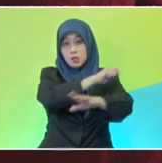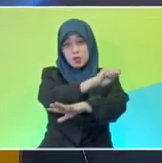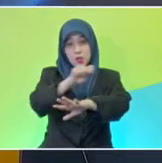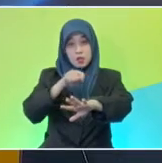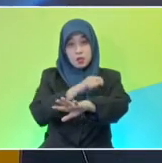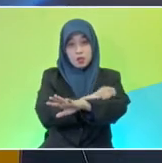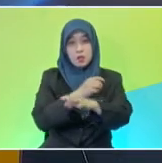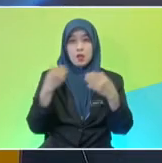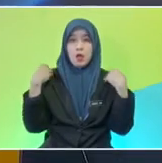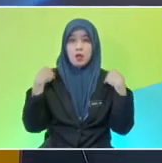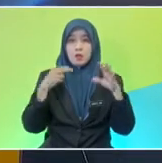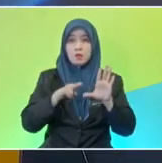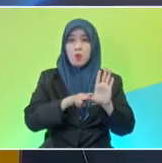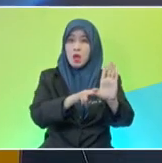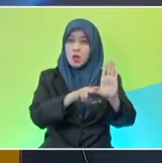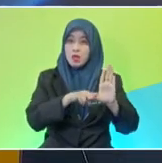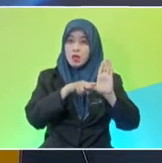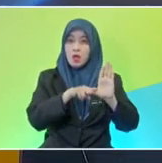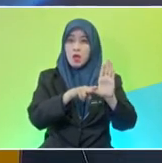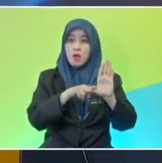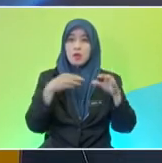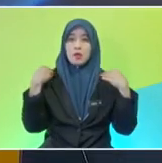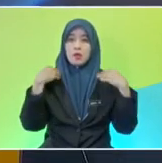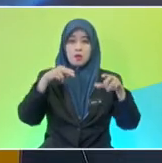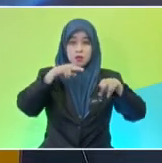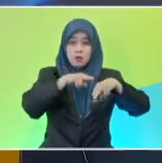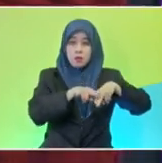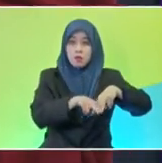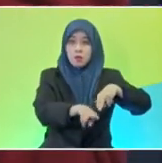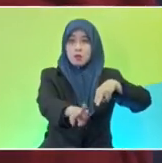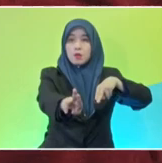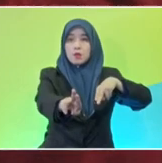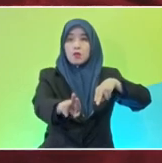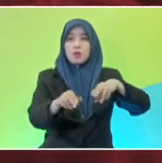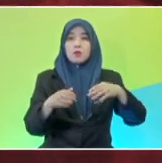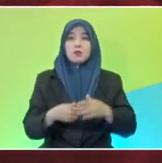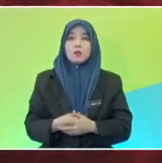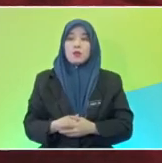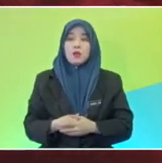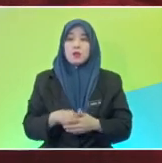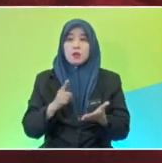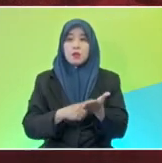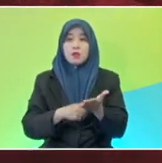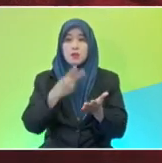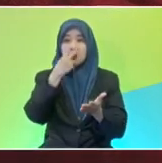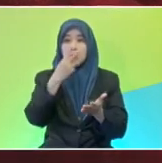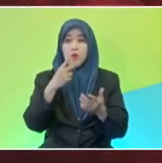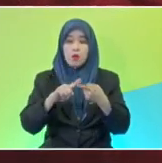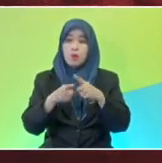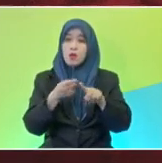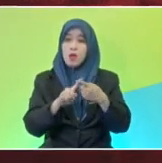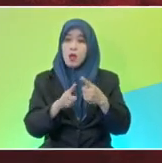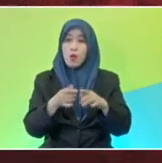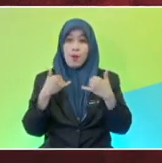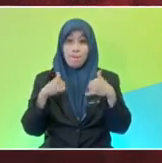Ada buayan. Ada buayan. Lepas tu ada gelongsor. Ada gelongsor. Lepas tu kadang-kadang kita boleh tengok kawan-kawan kita pun bermain bola juga.